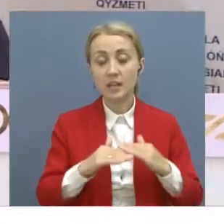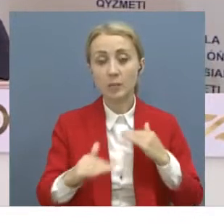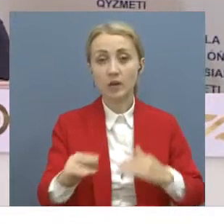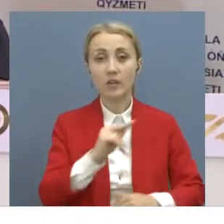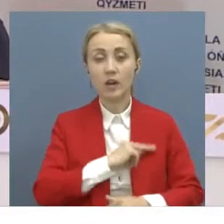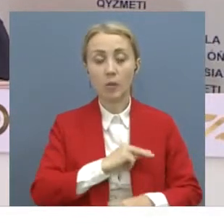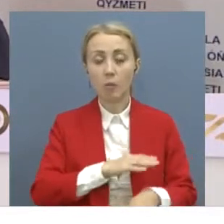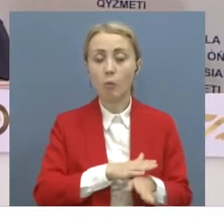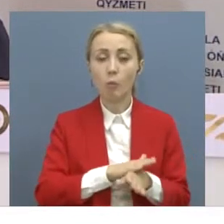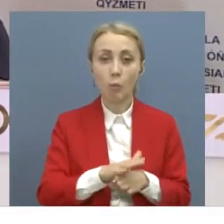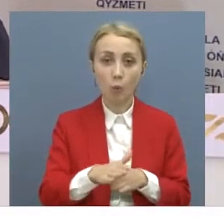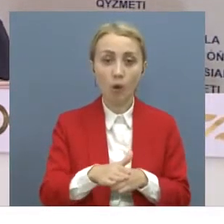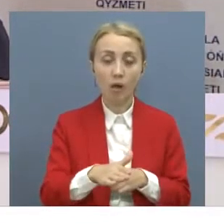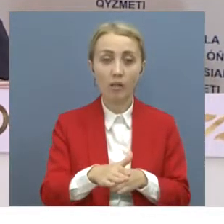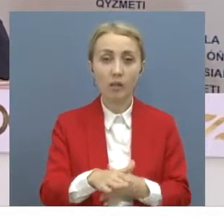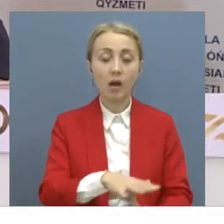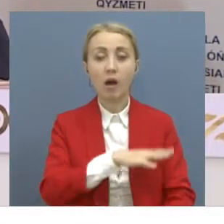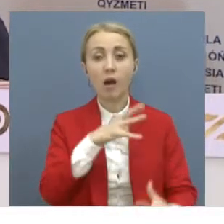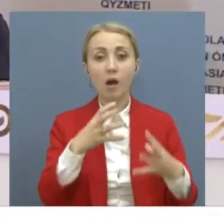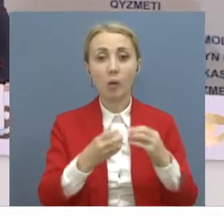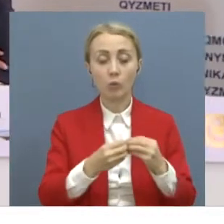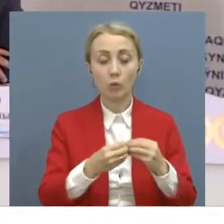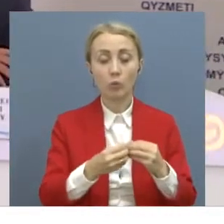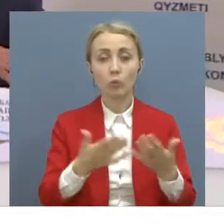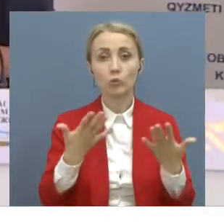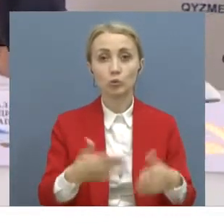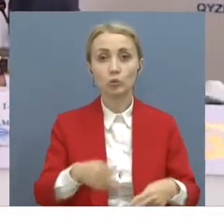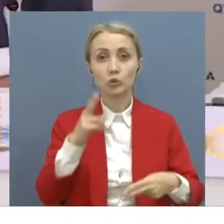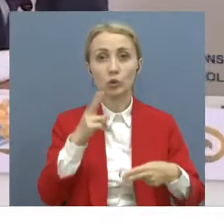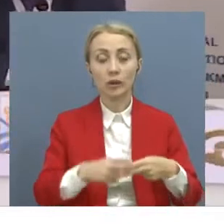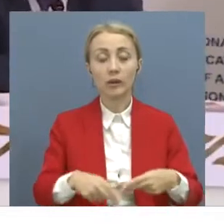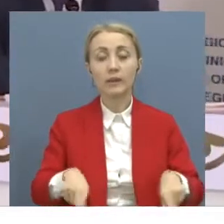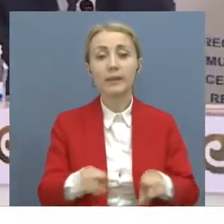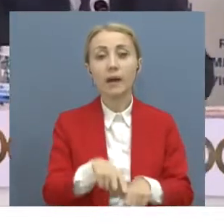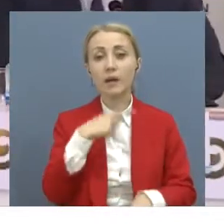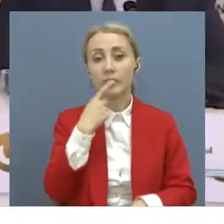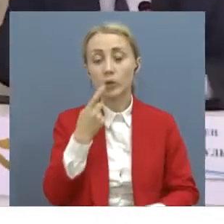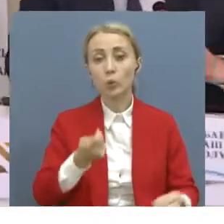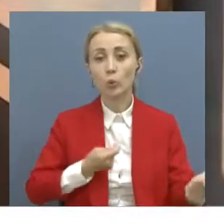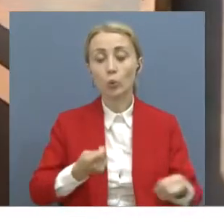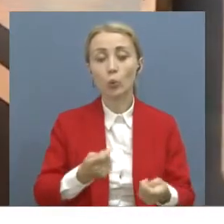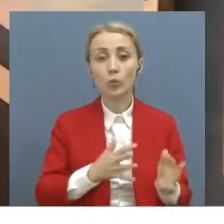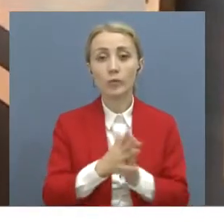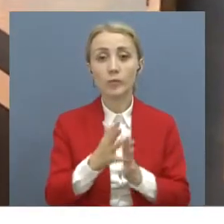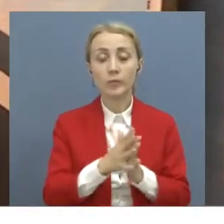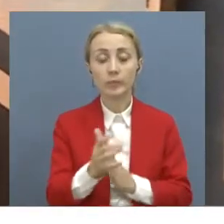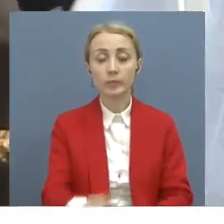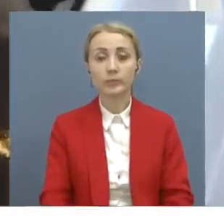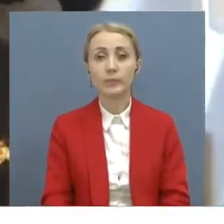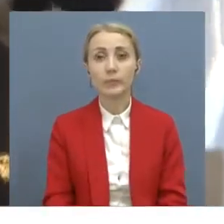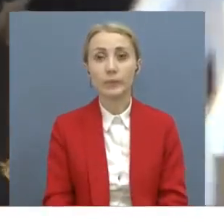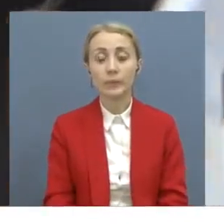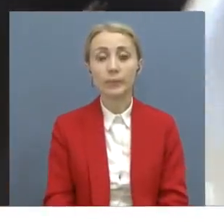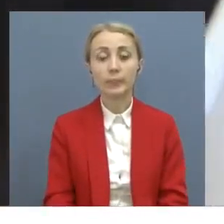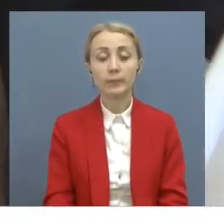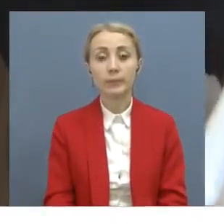іске қосу есебінен мал басы тағы да 5 мың басқа ұлғаюы жоспарланып отыр. Өңірде сондай-ақ ірі